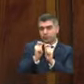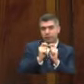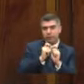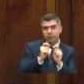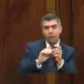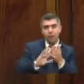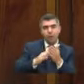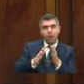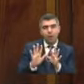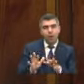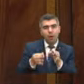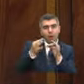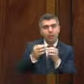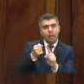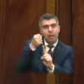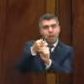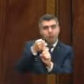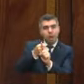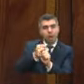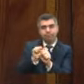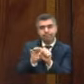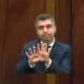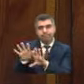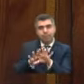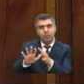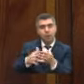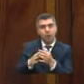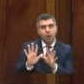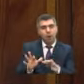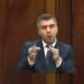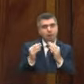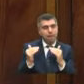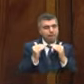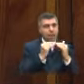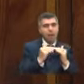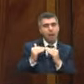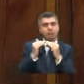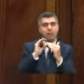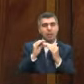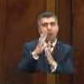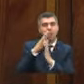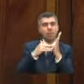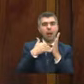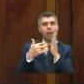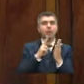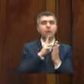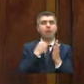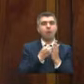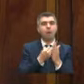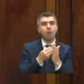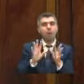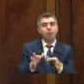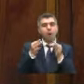الوجه الأكمل بالمهام المنوطة بها بغية تحقيق الالتقائي والانخراط الجماعي في تنزيل البرنامج الحكومي، ويعلن